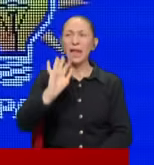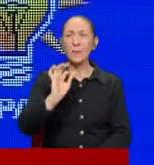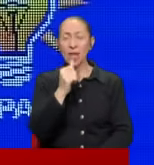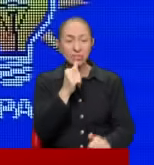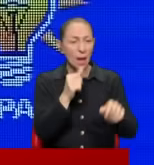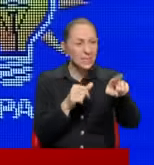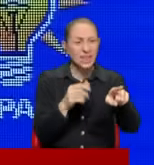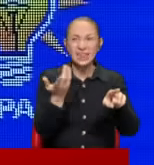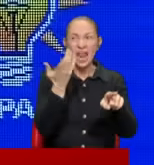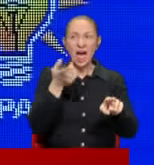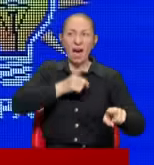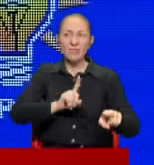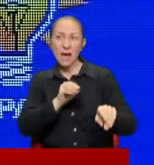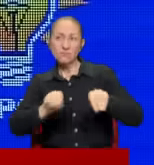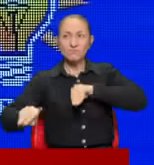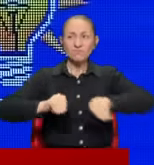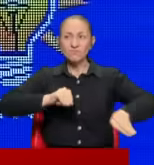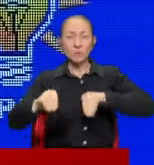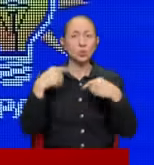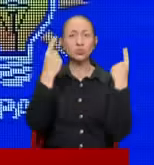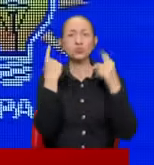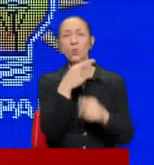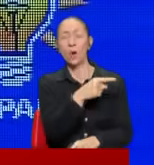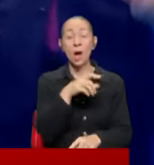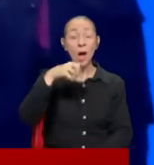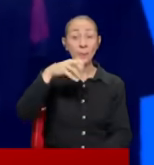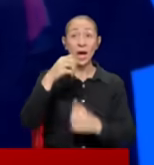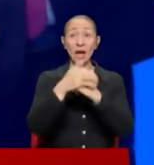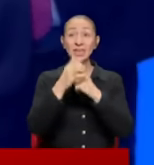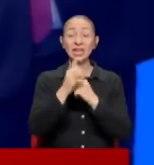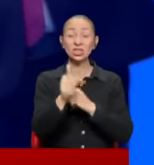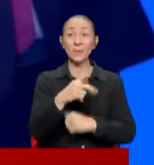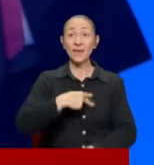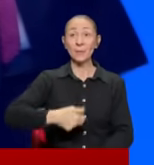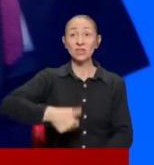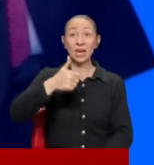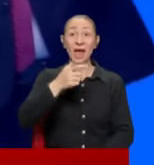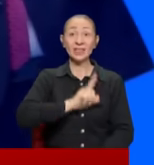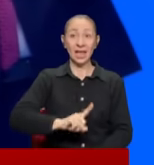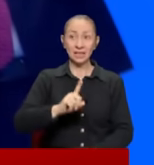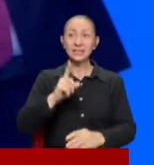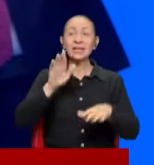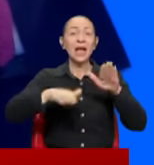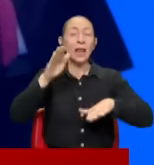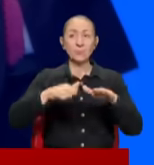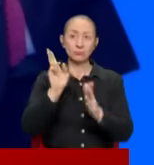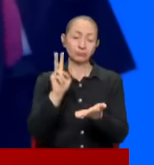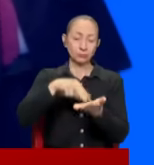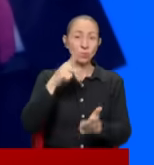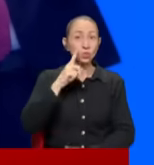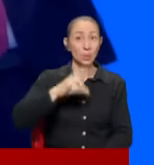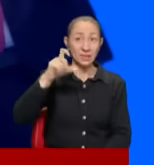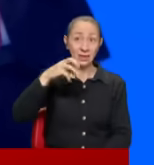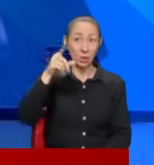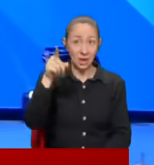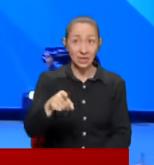adamının nerede aday göstereceğinden ibaret. AK Parti Antalya İlçe Belediye Başkan adayları tanıtım toplantısında kürsüdeydi